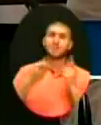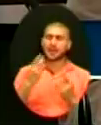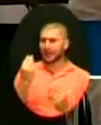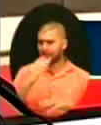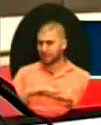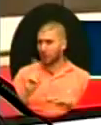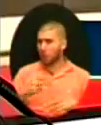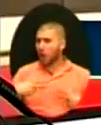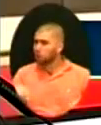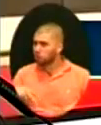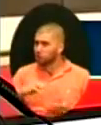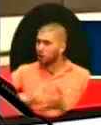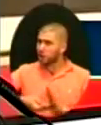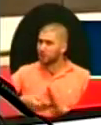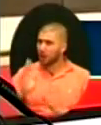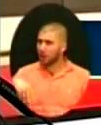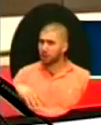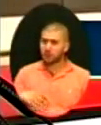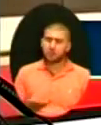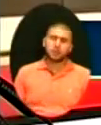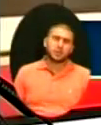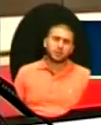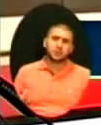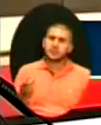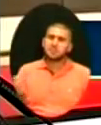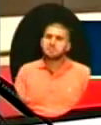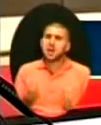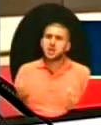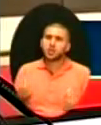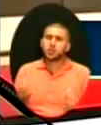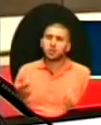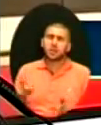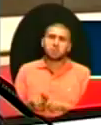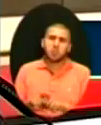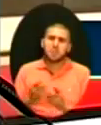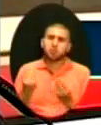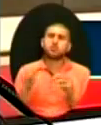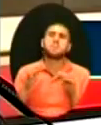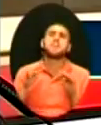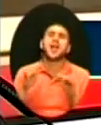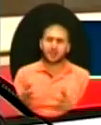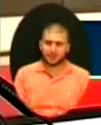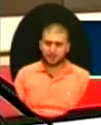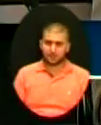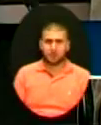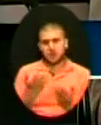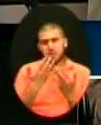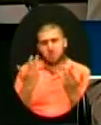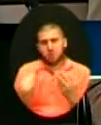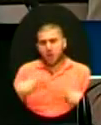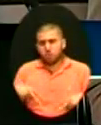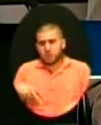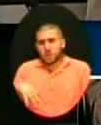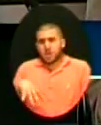כן, לא רעדה לך היד כשחתמת על ההסכם הזה? זה עסקה של מיליארדים, נכון? כן, ודאי שרעדה